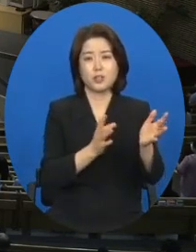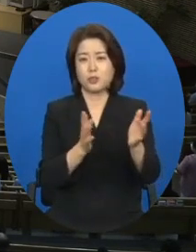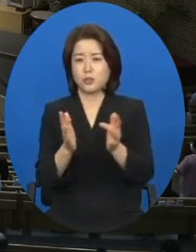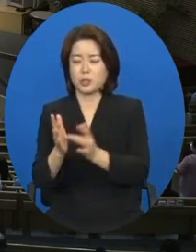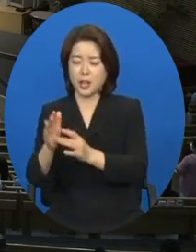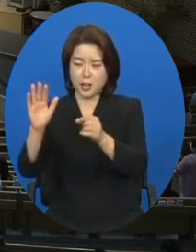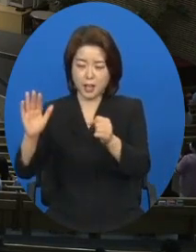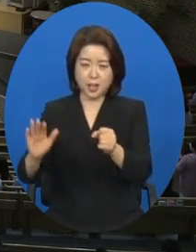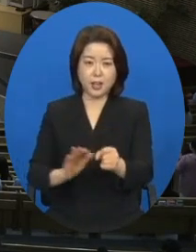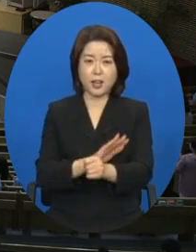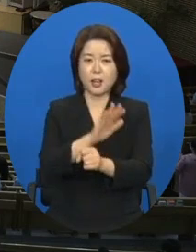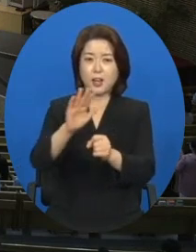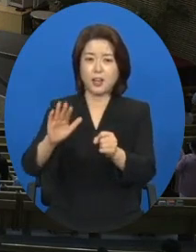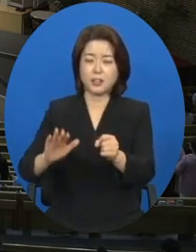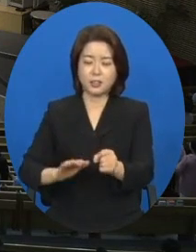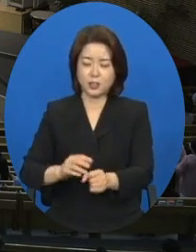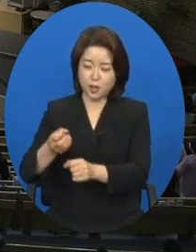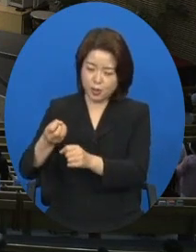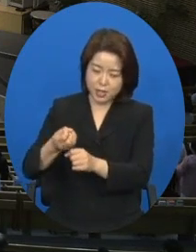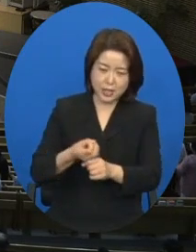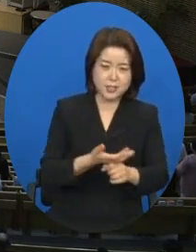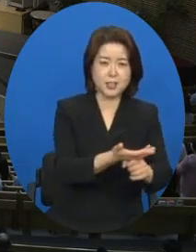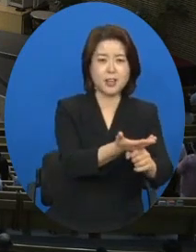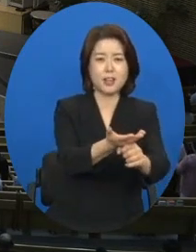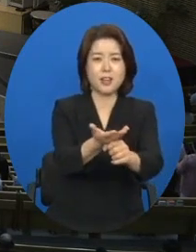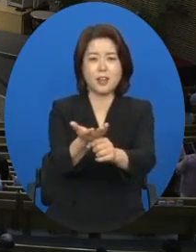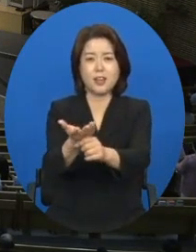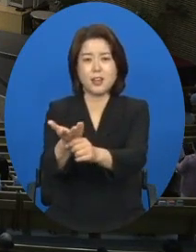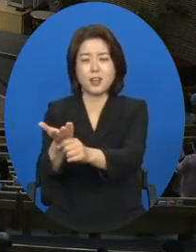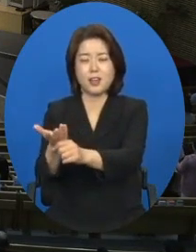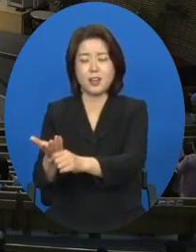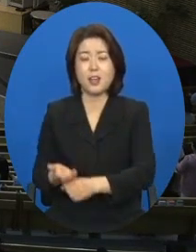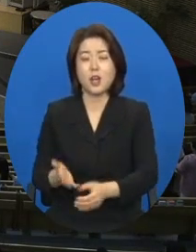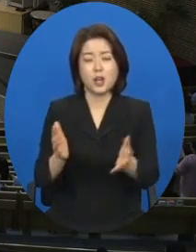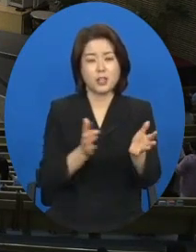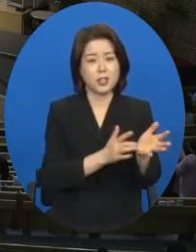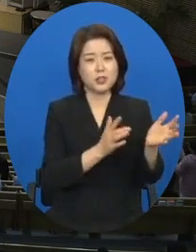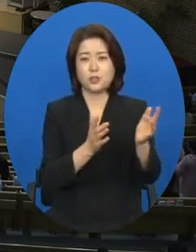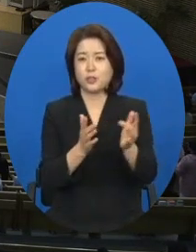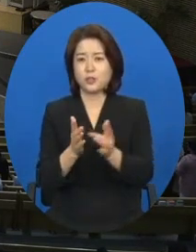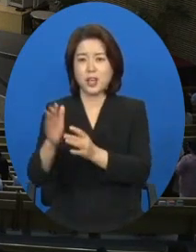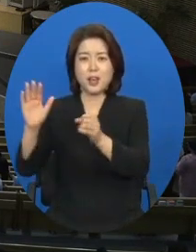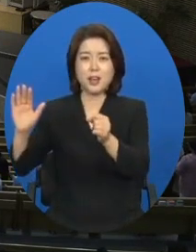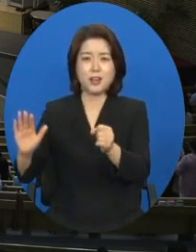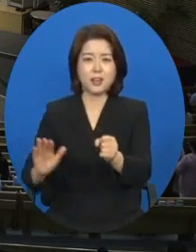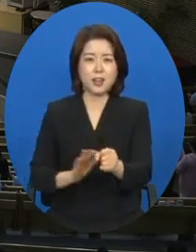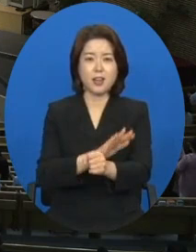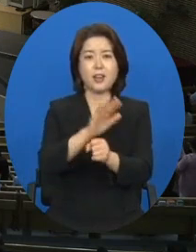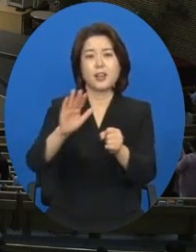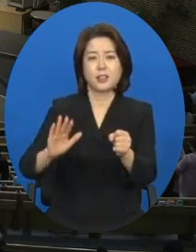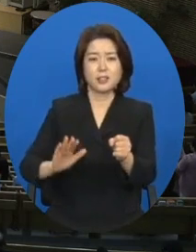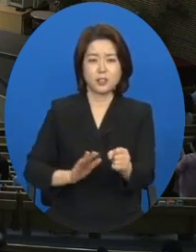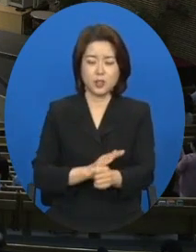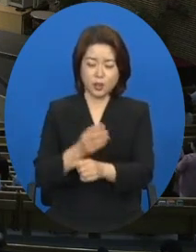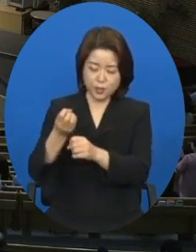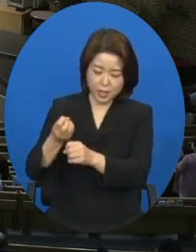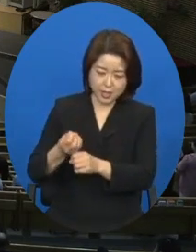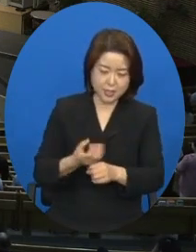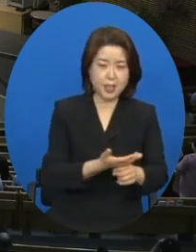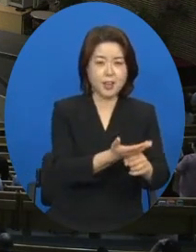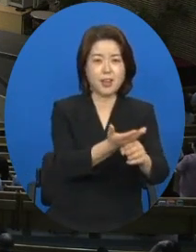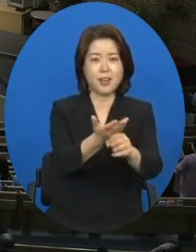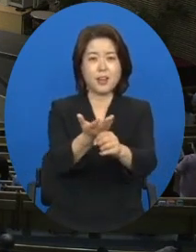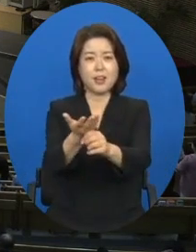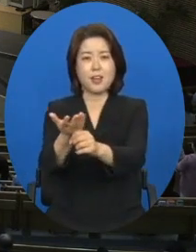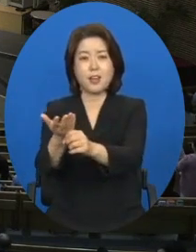그 사랑 전하세. 예수 예수 사랑